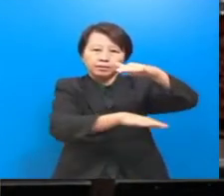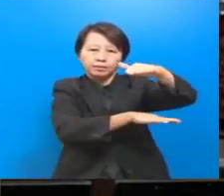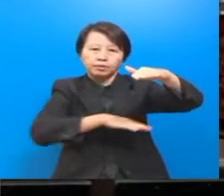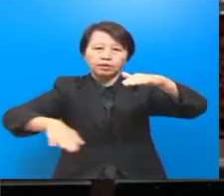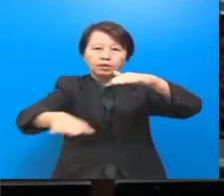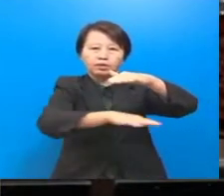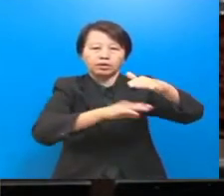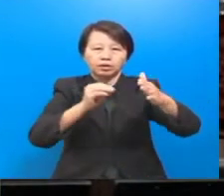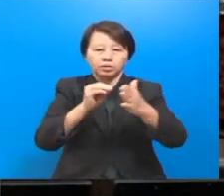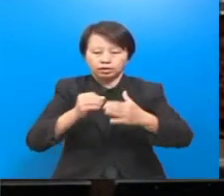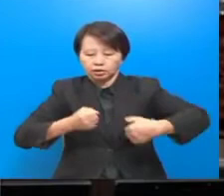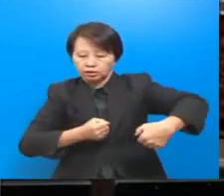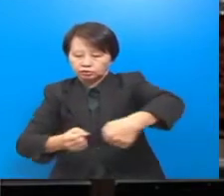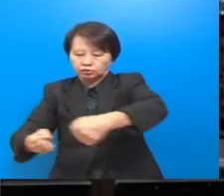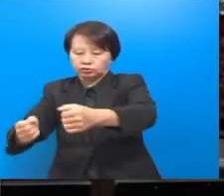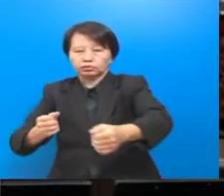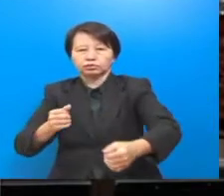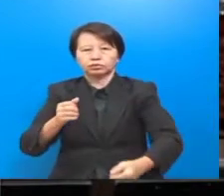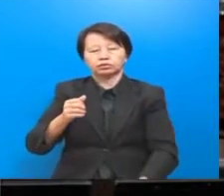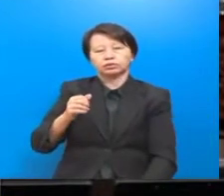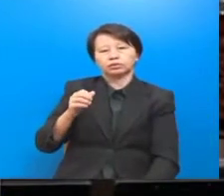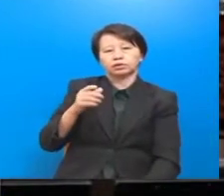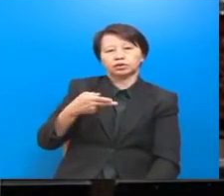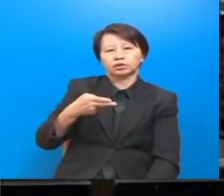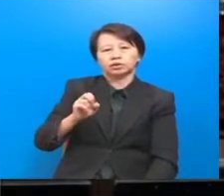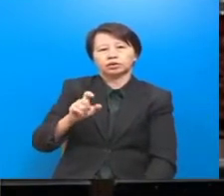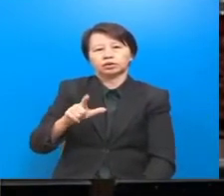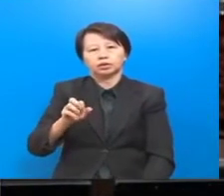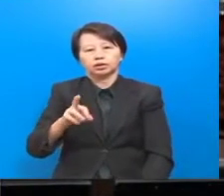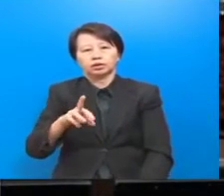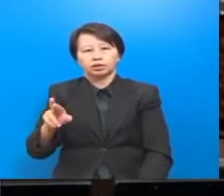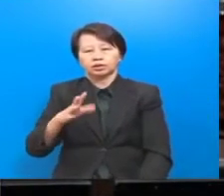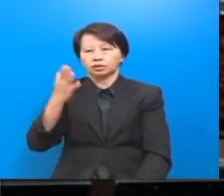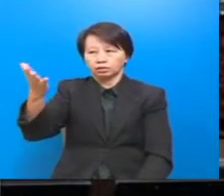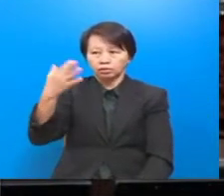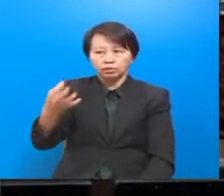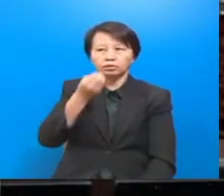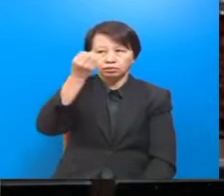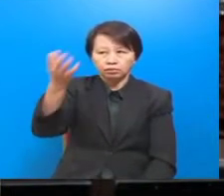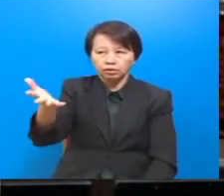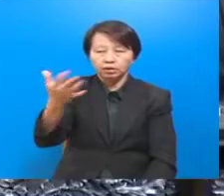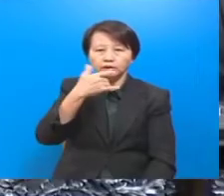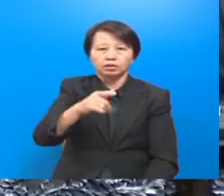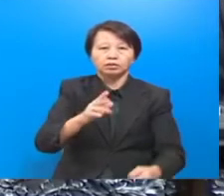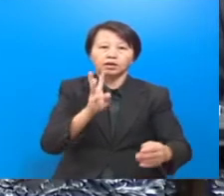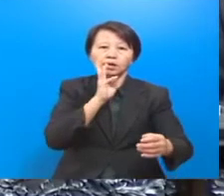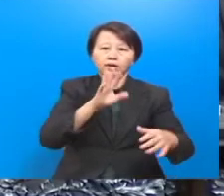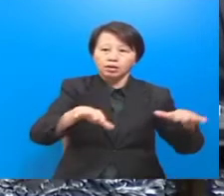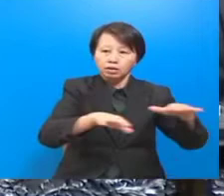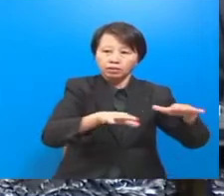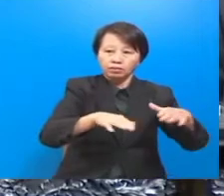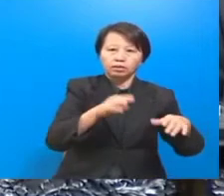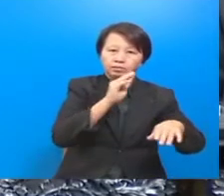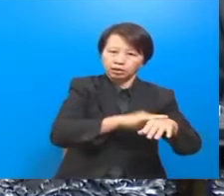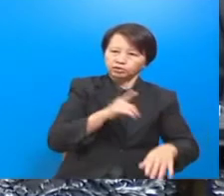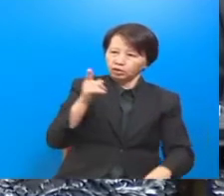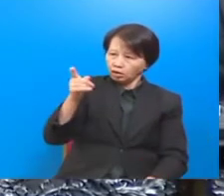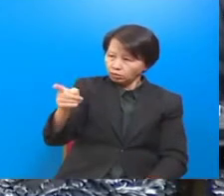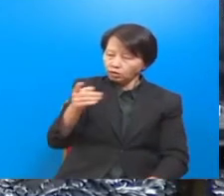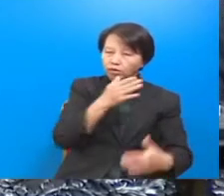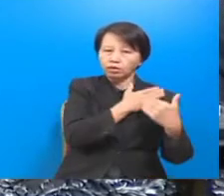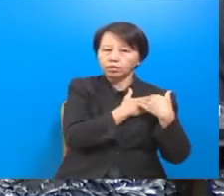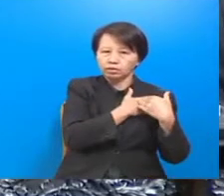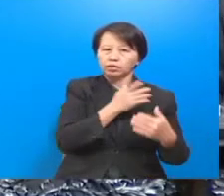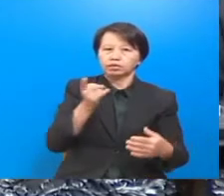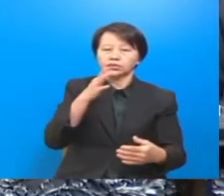hilir langsung amblas ke sekian muhammad telah pun maklum tidak project ini sebab idp kawa dibuat di zaman beliau tiap-tiap